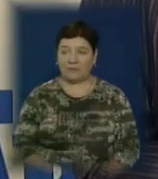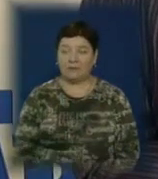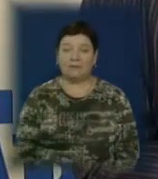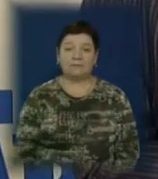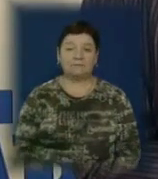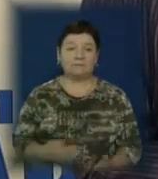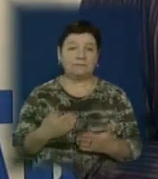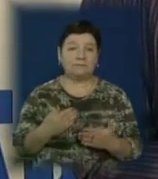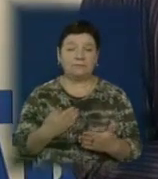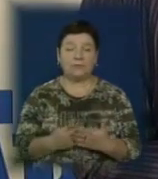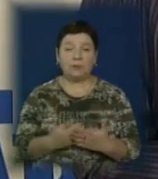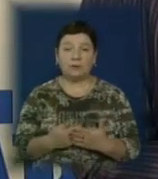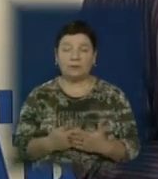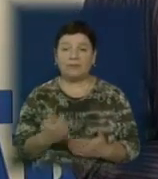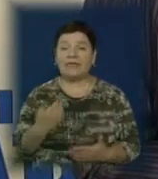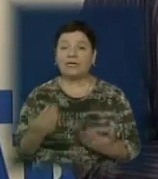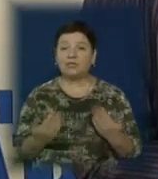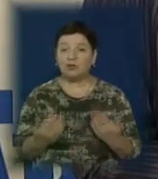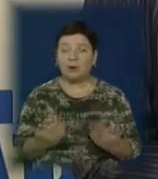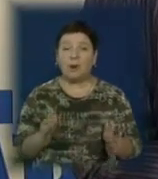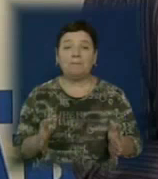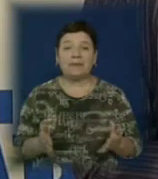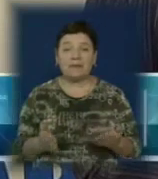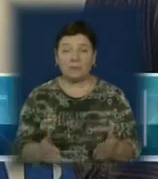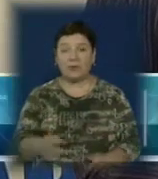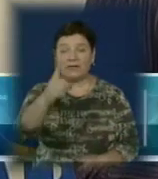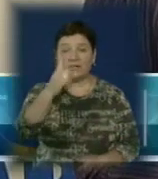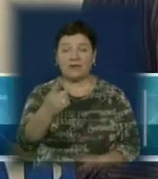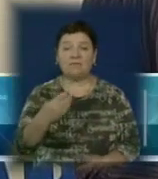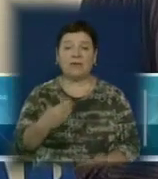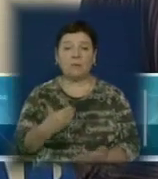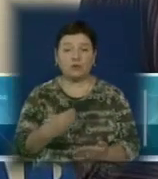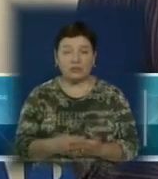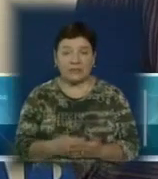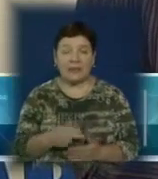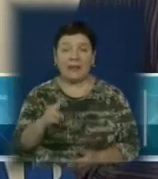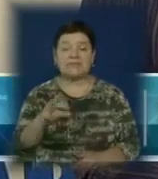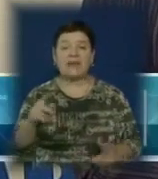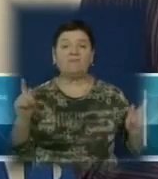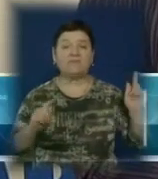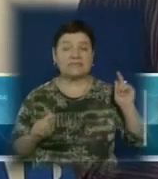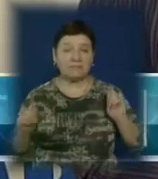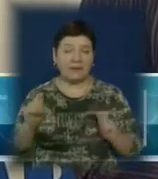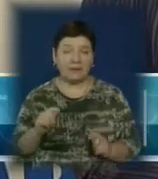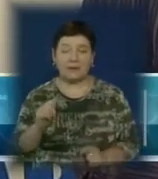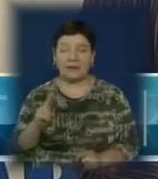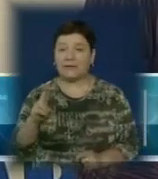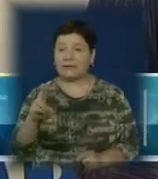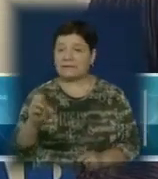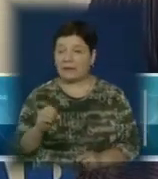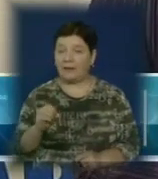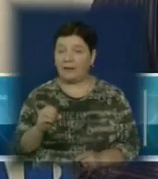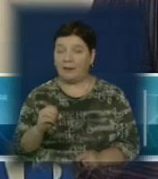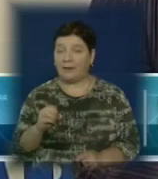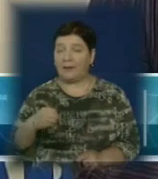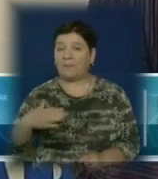Тобто, якщо підтримує державний бюджет, то він живе. Але це ж не вихід для фестиваля. Фестиваль – це і